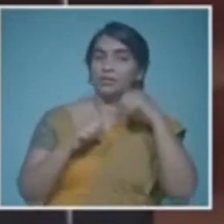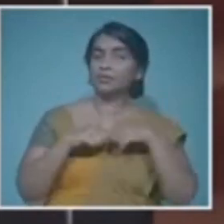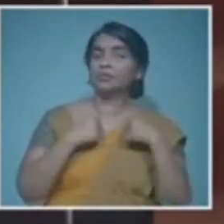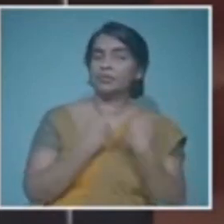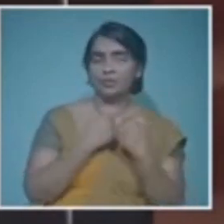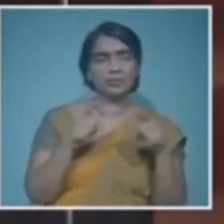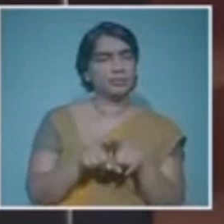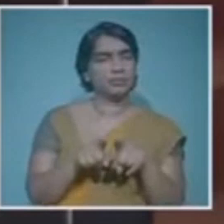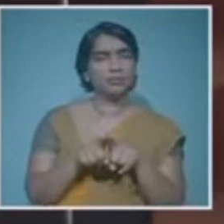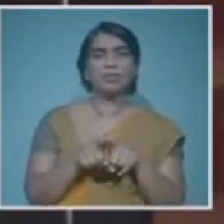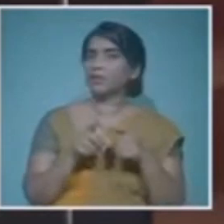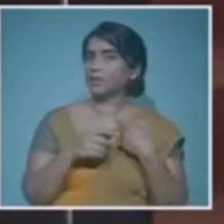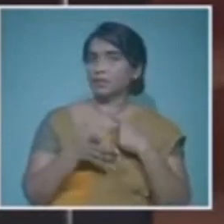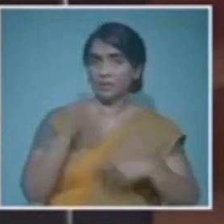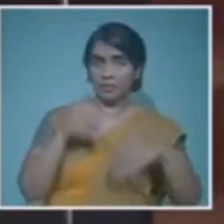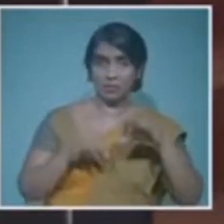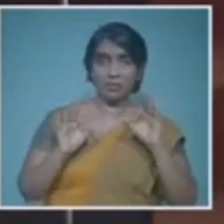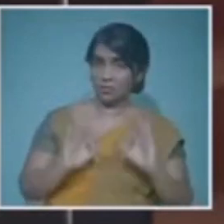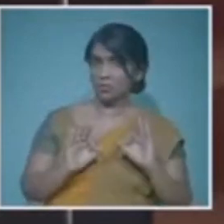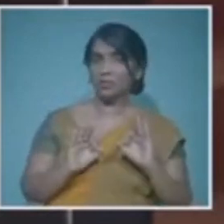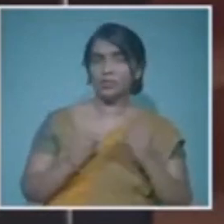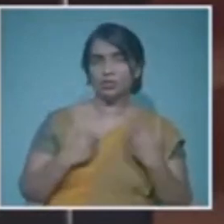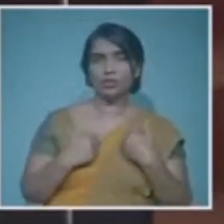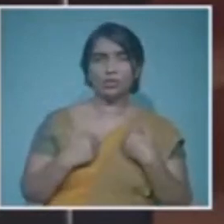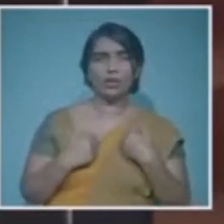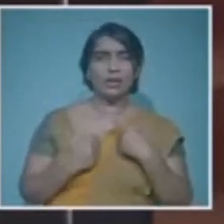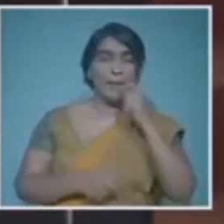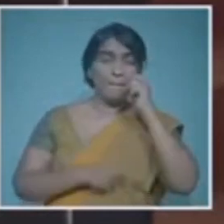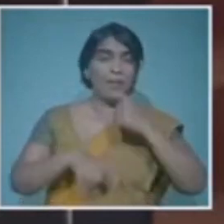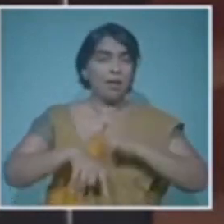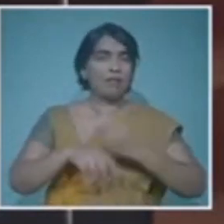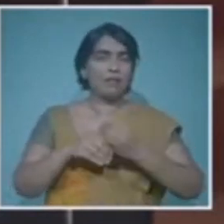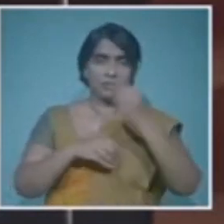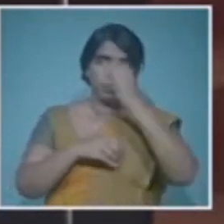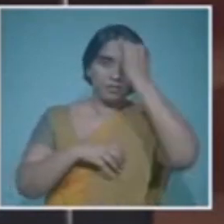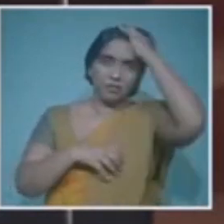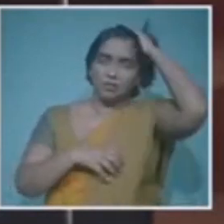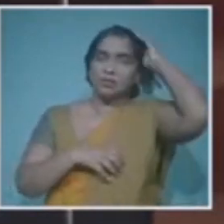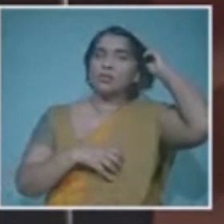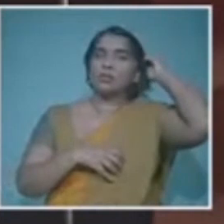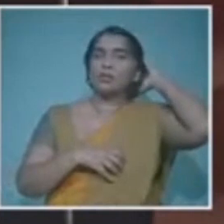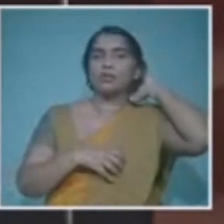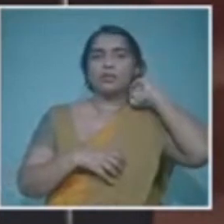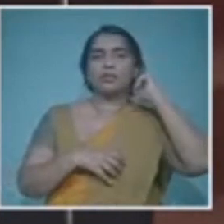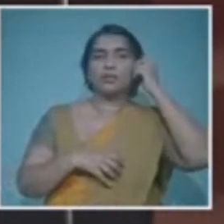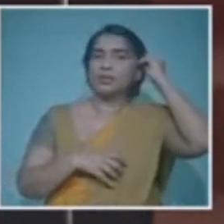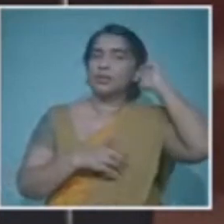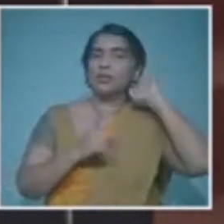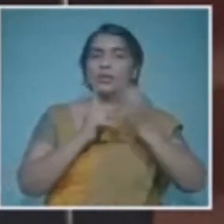බලවේගයේ හැටියට අපි මැතිවරණයකට සූදානම්. මොකද අපි ජනතාවට අවස්ථාවක් දෙන්න ඕන. ජනාධිපති බැරිලා ගියා.